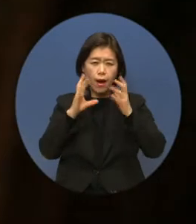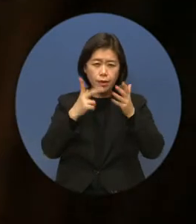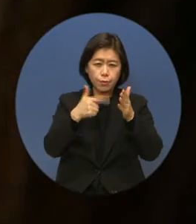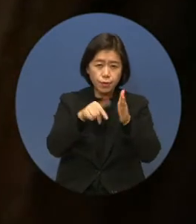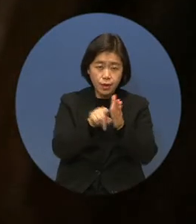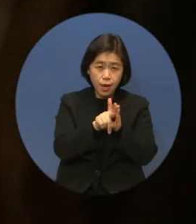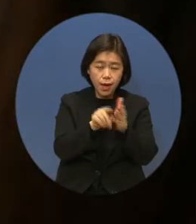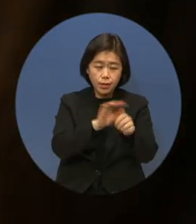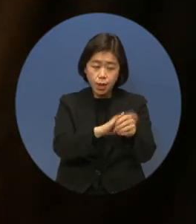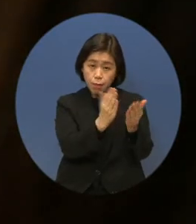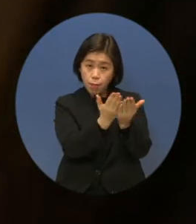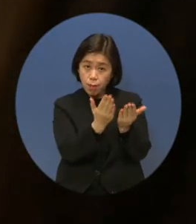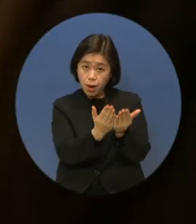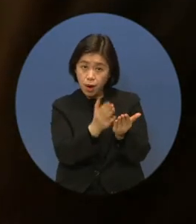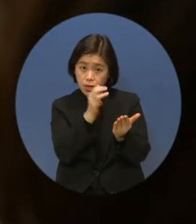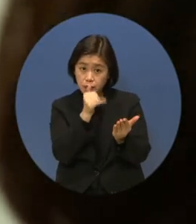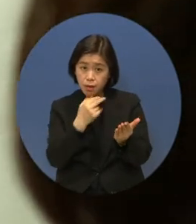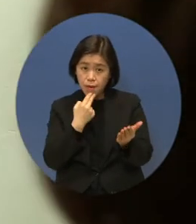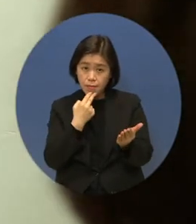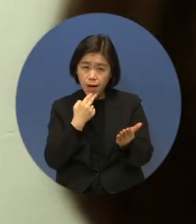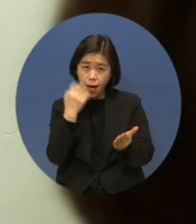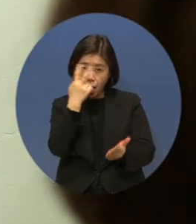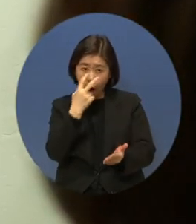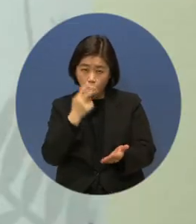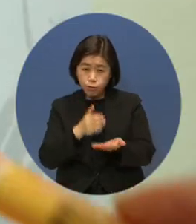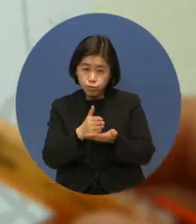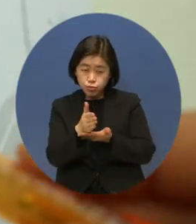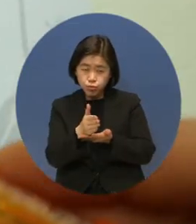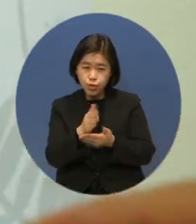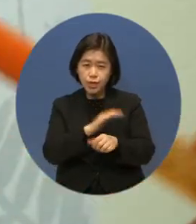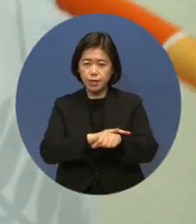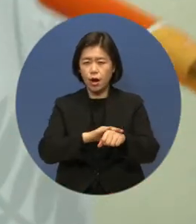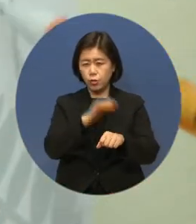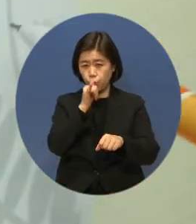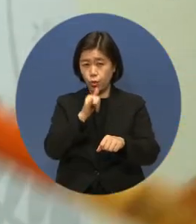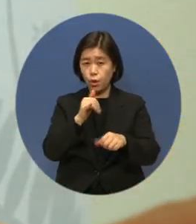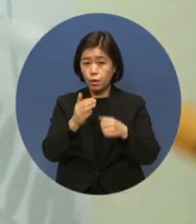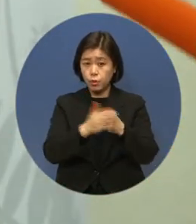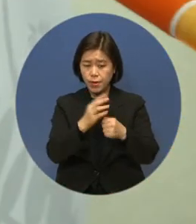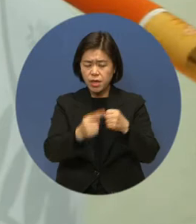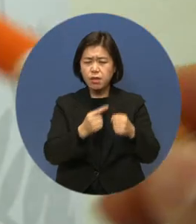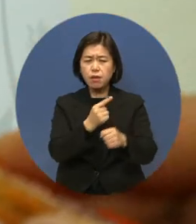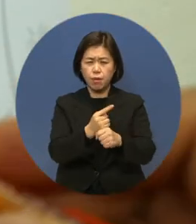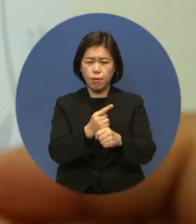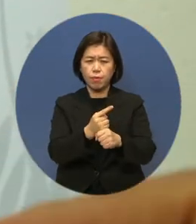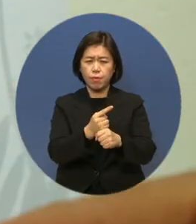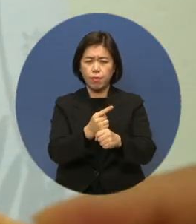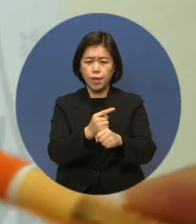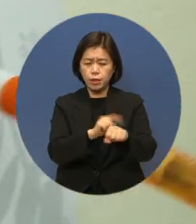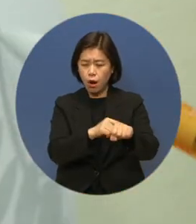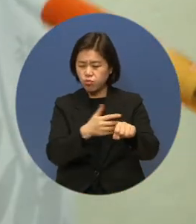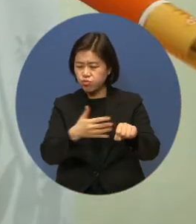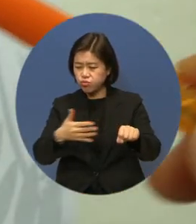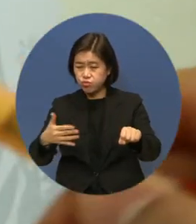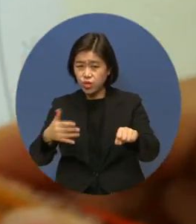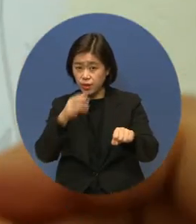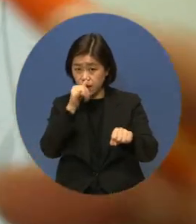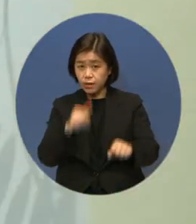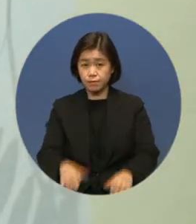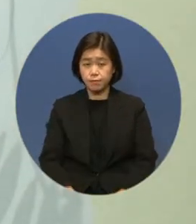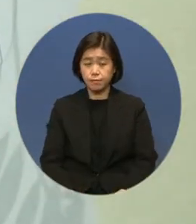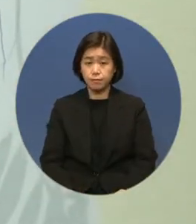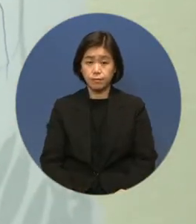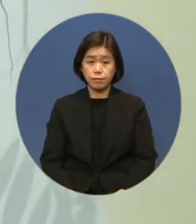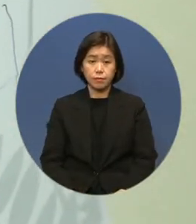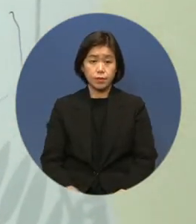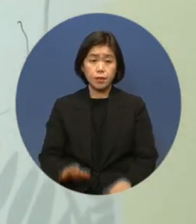교구제인지 전문가 감수까지 거치려면 1년에 가까운 시간이 걸린다고 하는데요. 이번엔 어떤 교구를